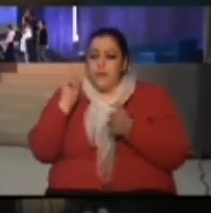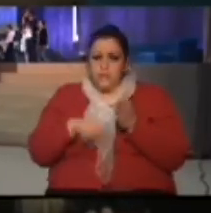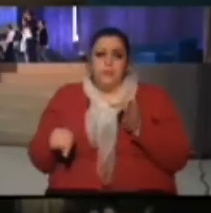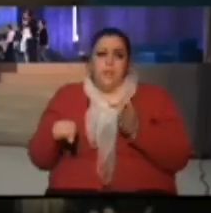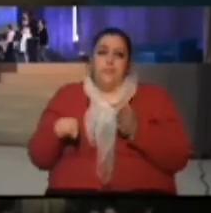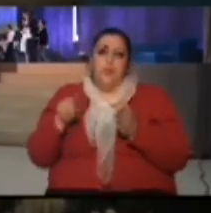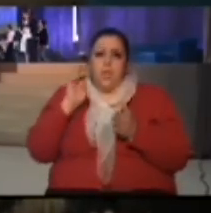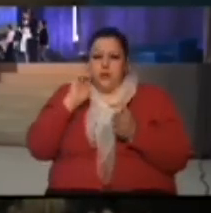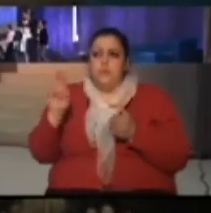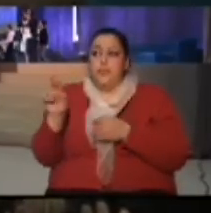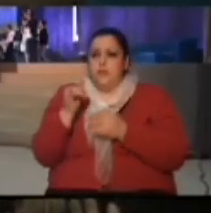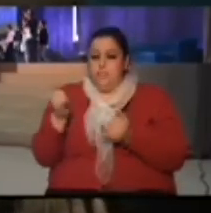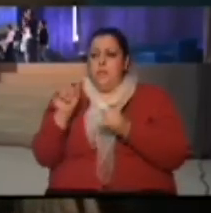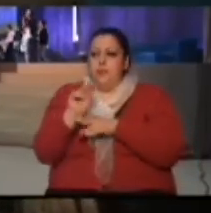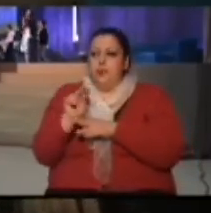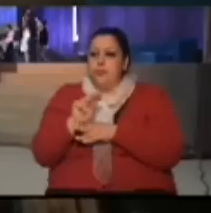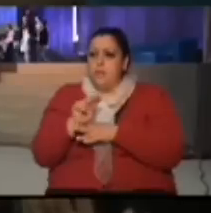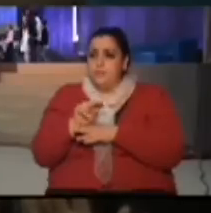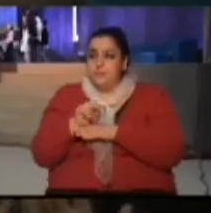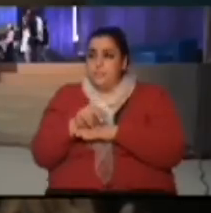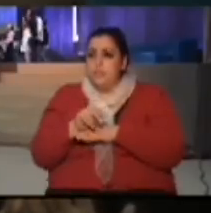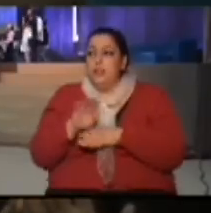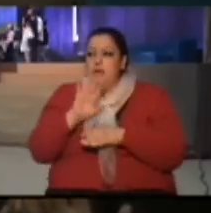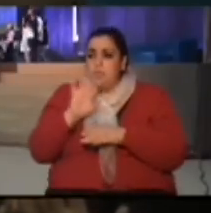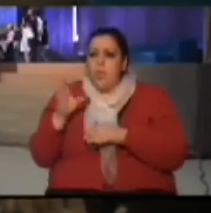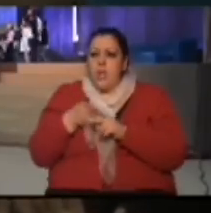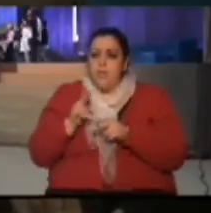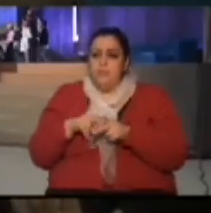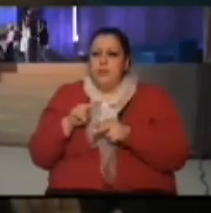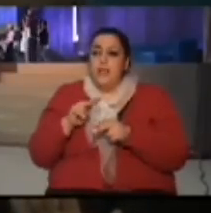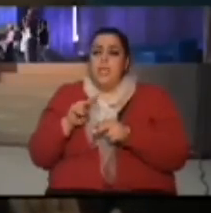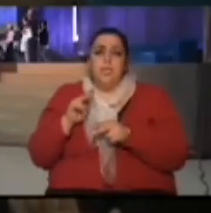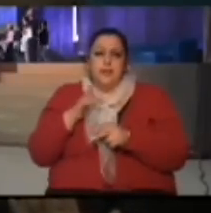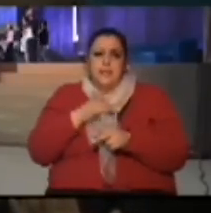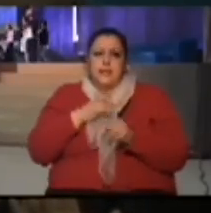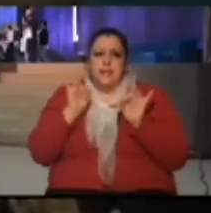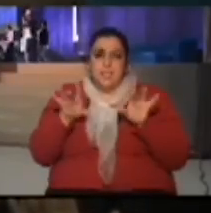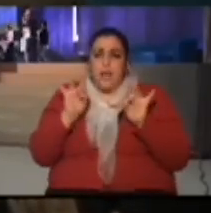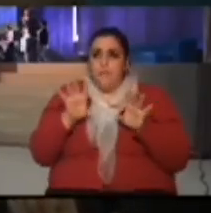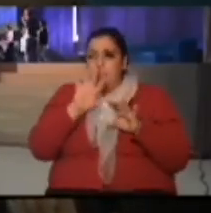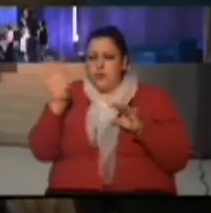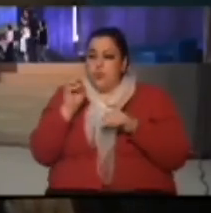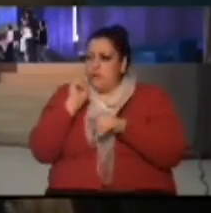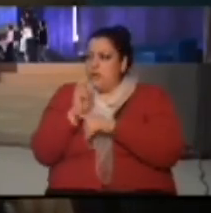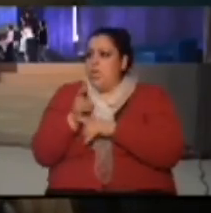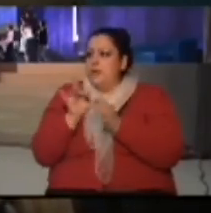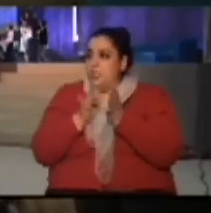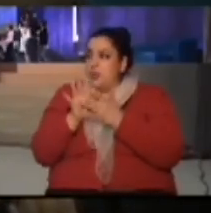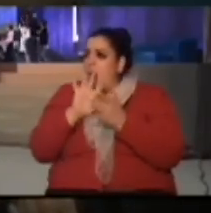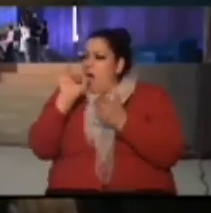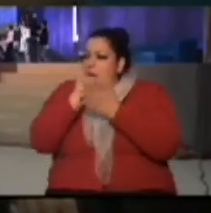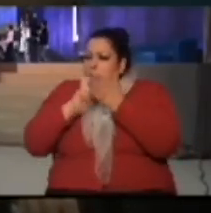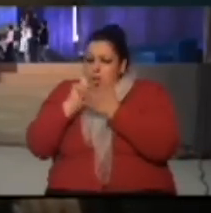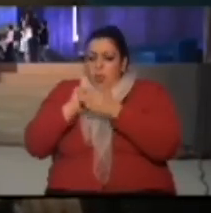Ես հավատում եմ, որ Տերը կպնում է։ Թո գնա այդ սրտի ցավ Հիսուսի անունով, թո որ ամեն պատճառ